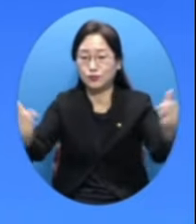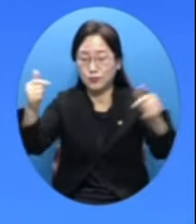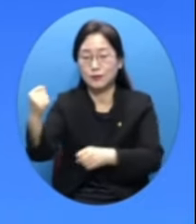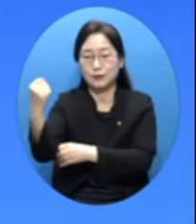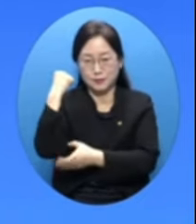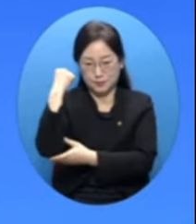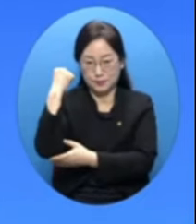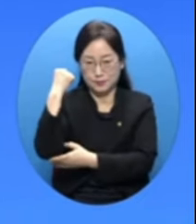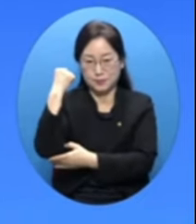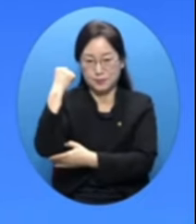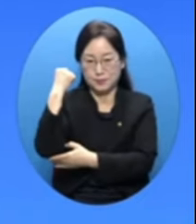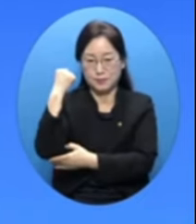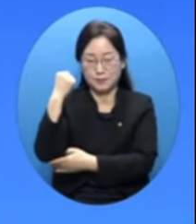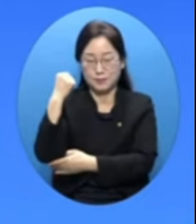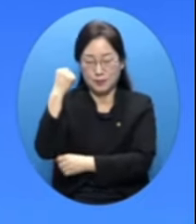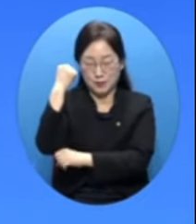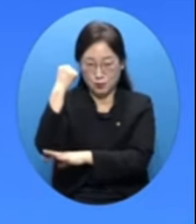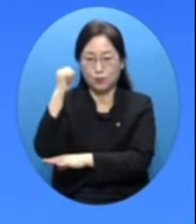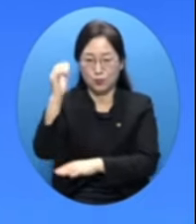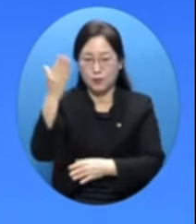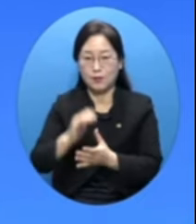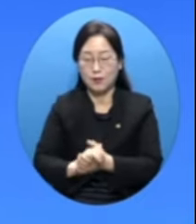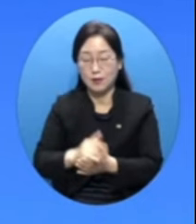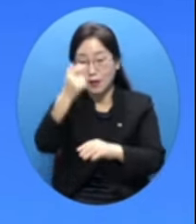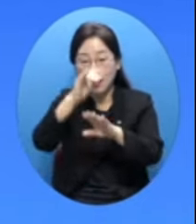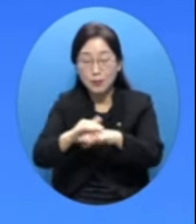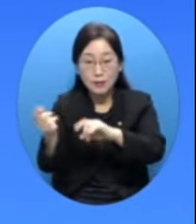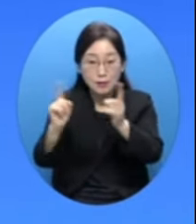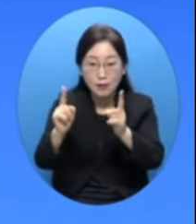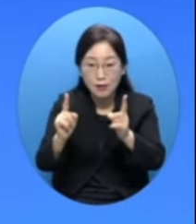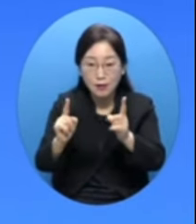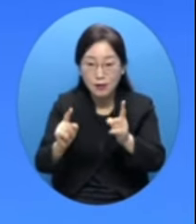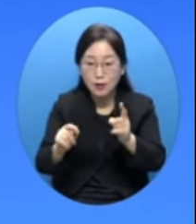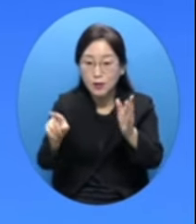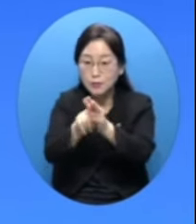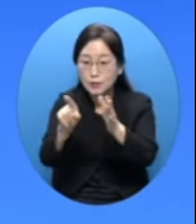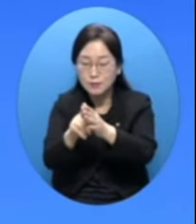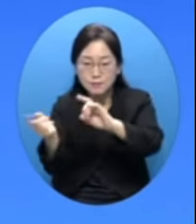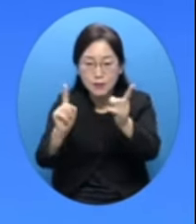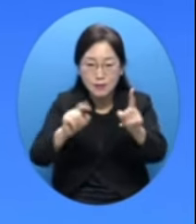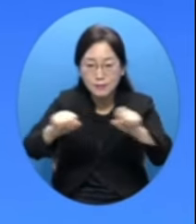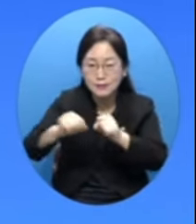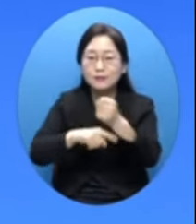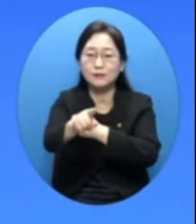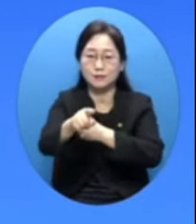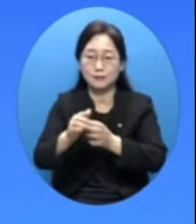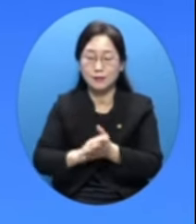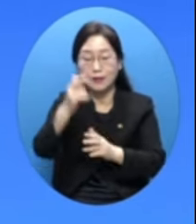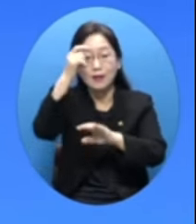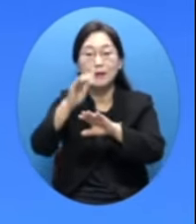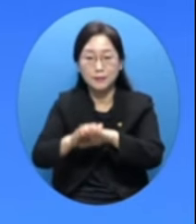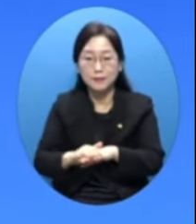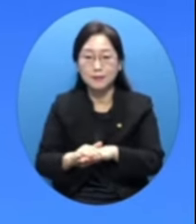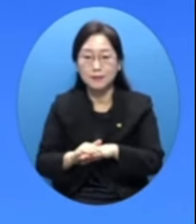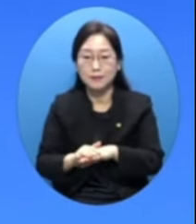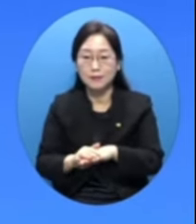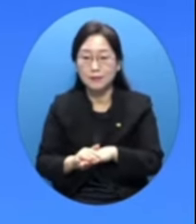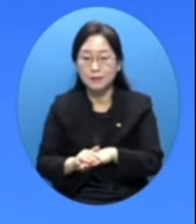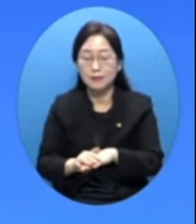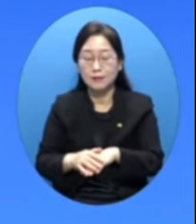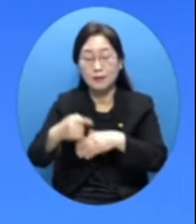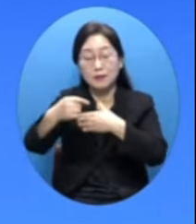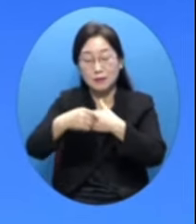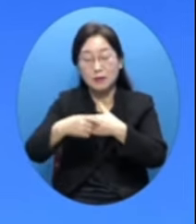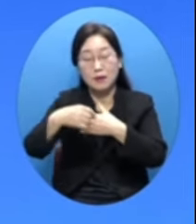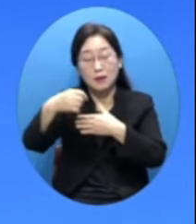되었습니다. 여러분, 예배가 살아있으면 우리 신앙은 살아 움직이게 되는 것입니다. 예배가 형식적인